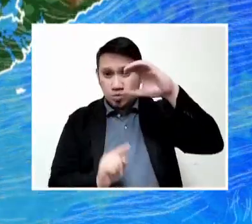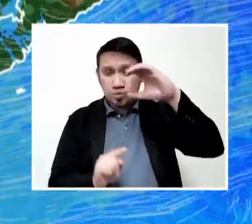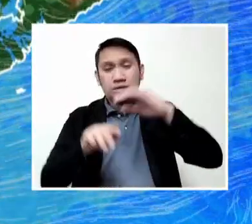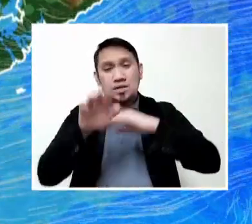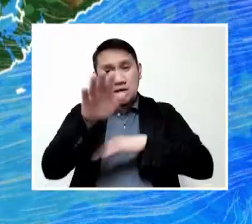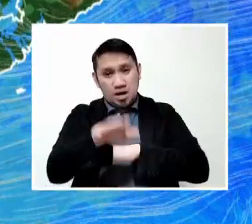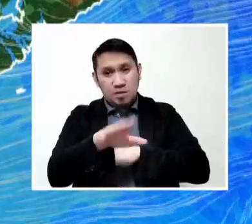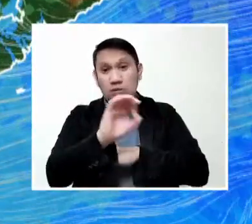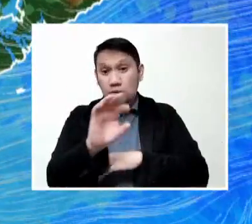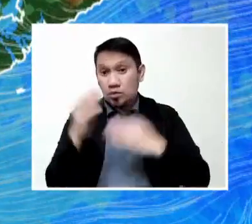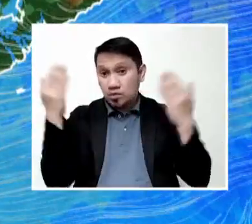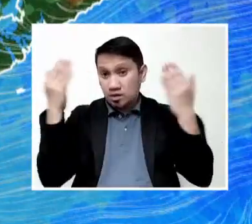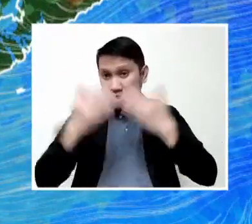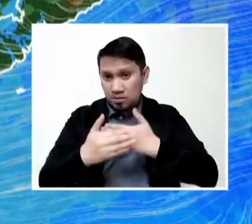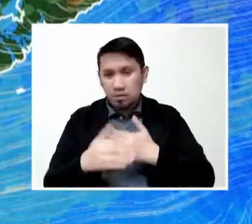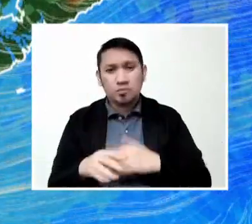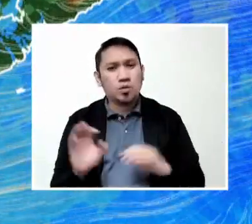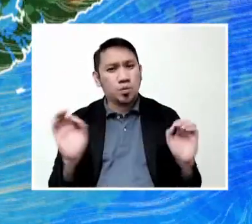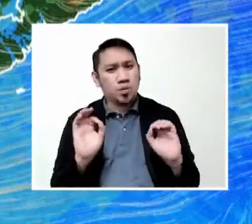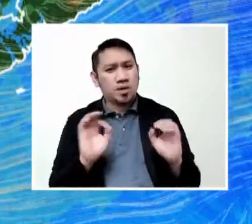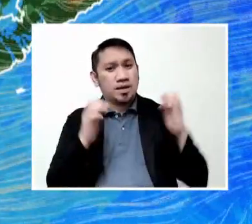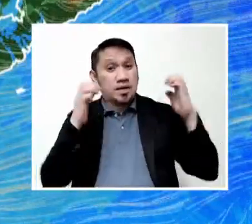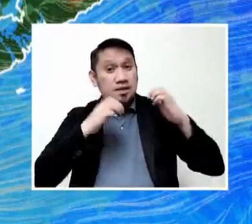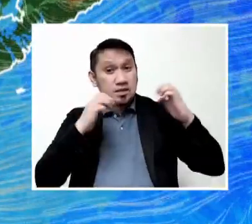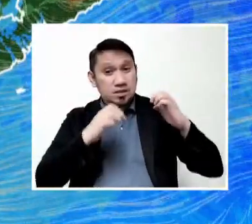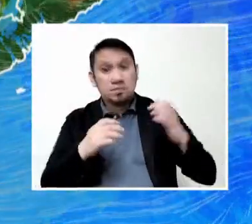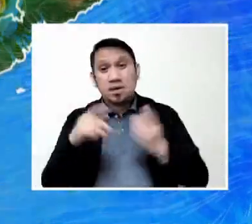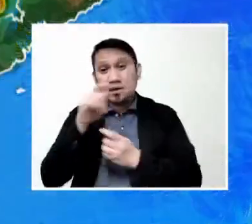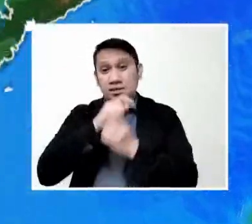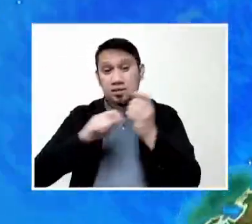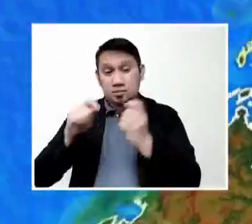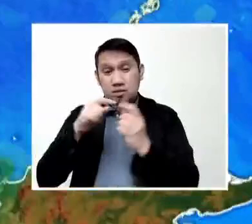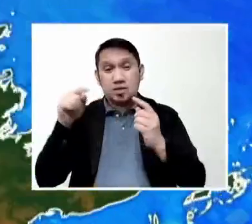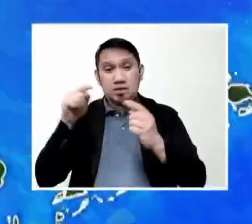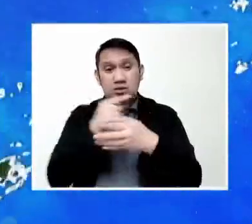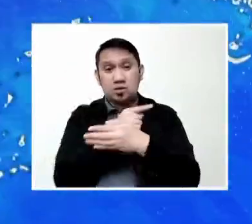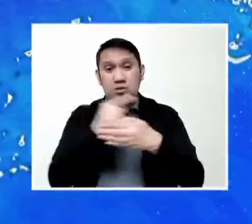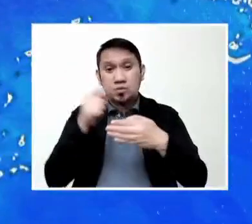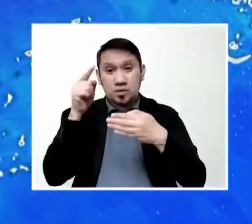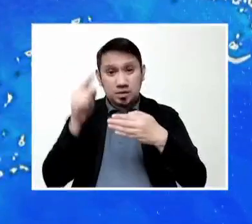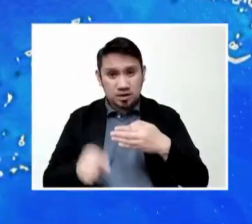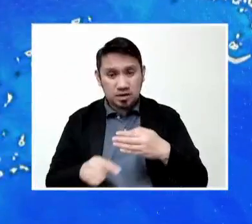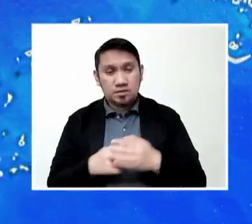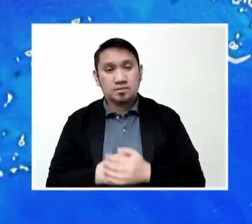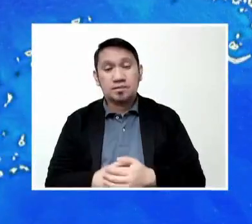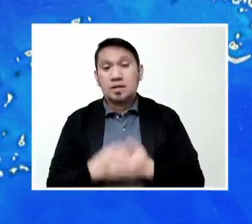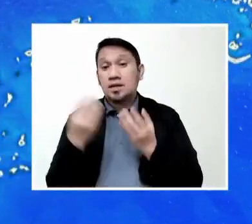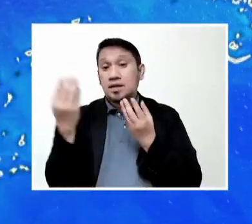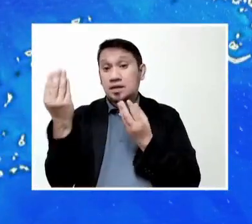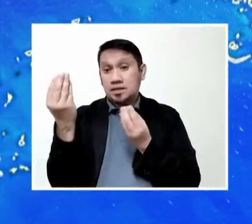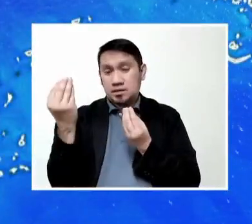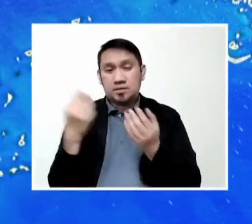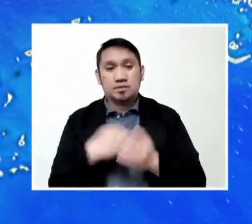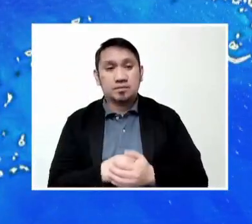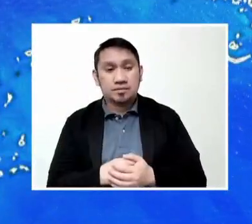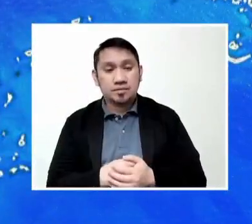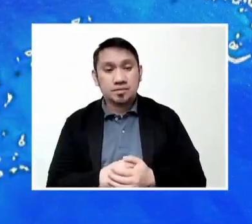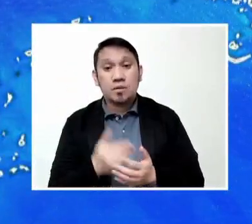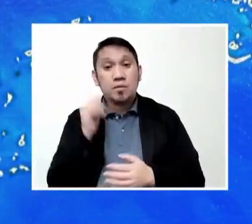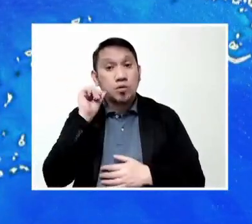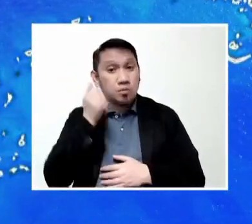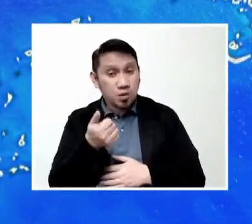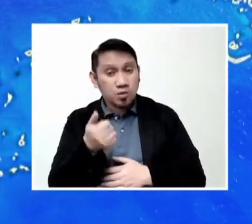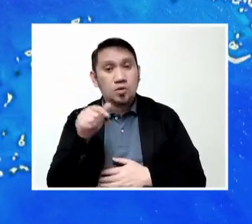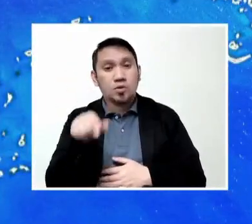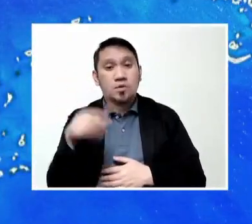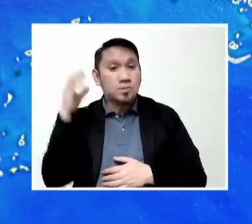pa rin pong inaasahang sama ng panahon hanggang sa weekend. Sa rainfall forecast ng The Weather Company para bukas sa Mindanao, magsisimula ng umulan